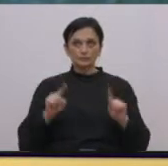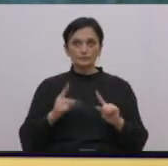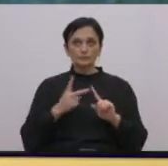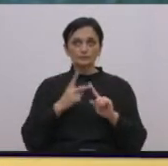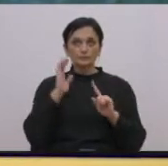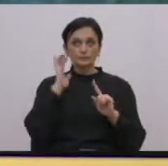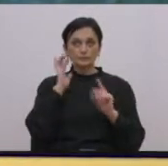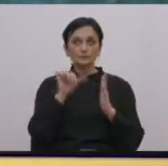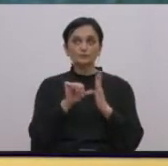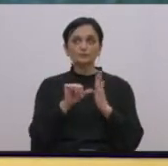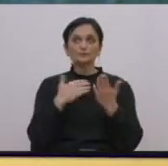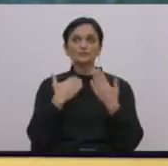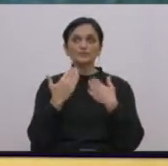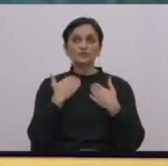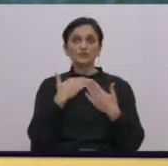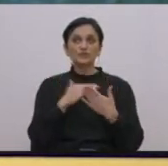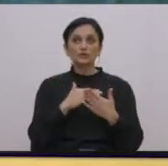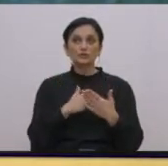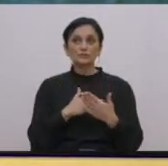Tot Chato, Kentiskis Režim.